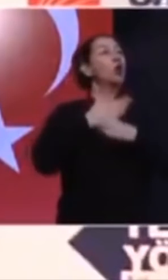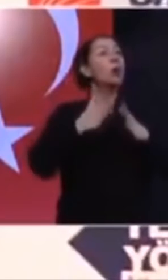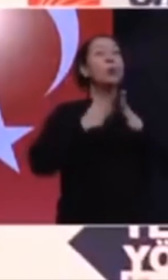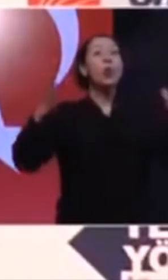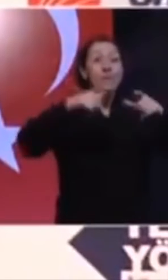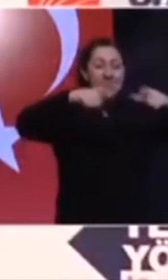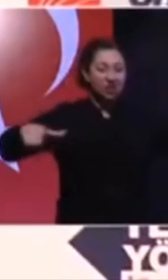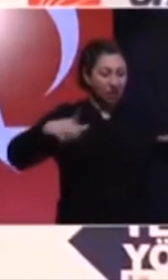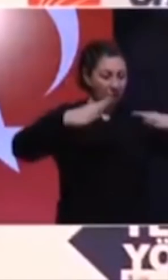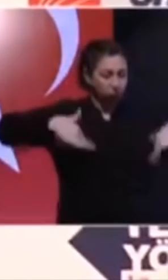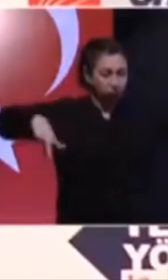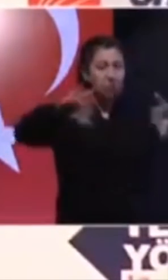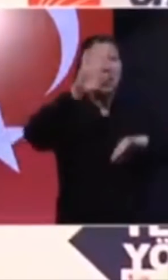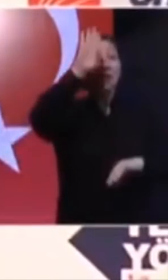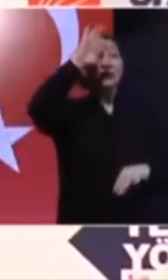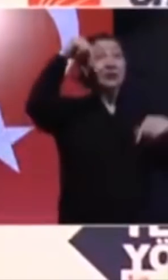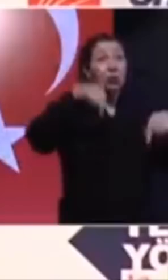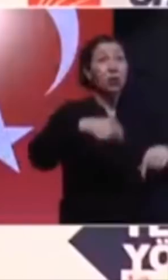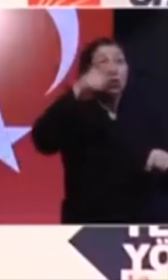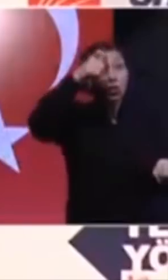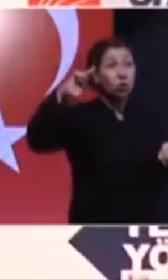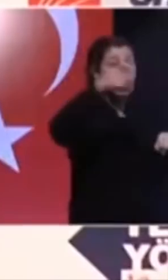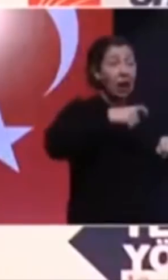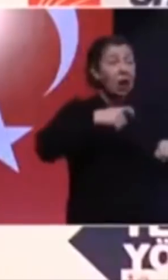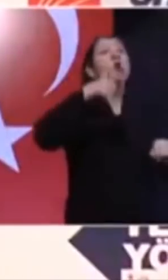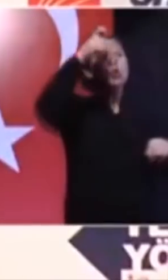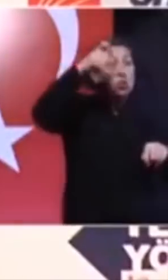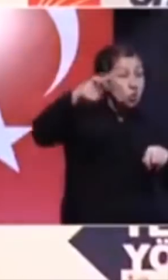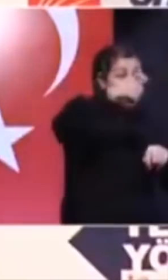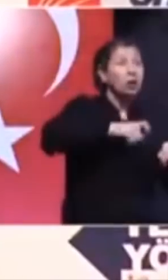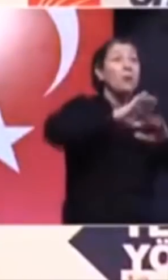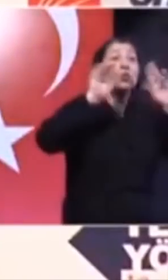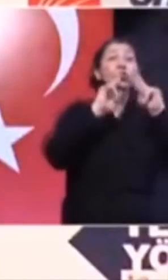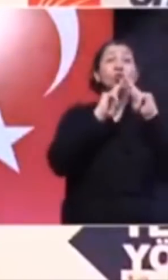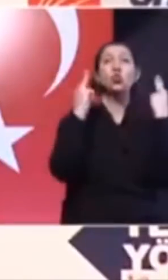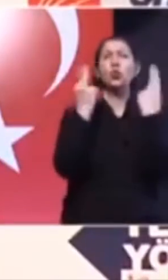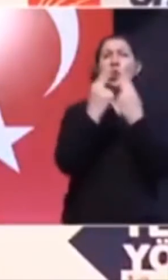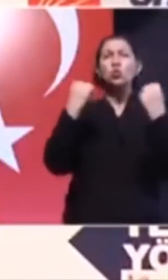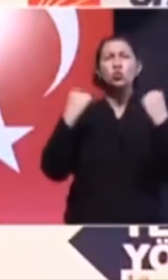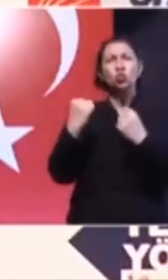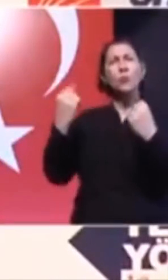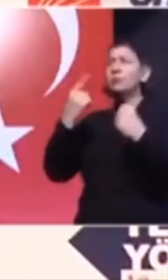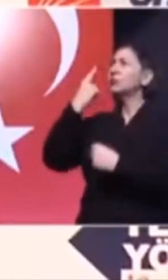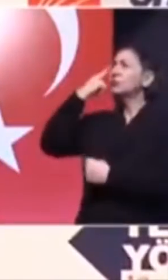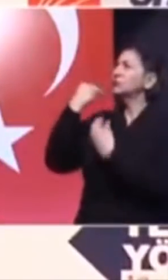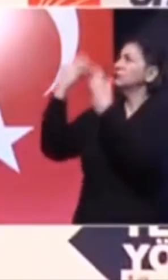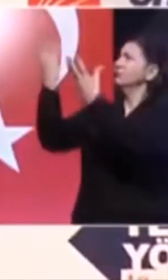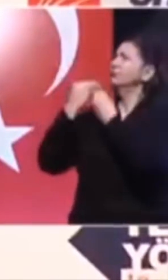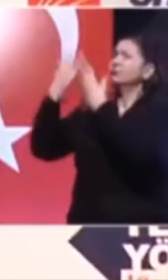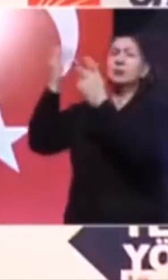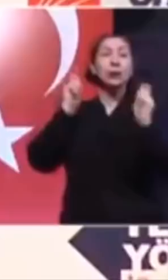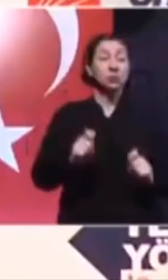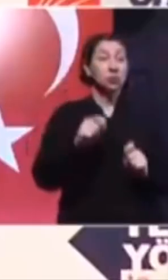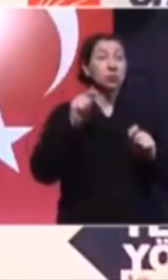masayla İstanbul'dan Türkiye'ye, Türkiye'den de bütün dünyaya kuvvetli mesajlar vereceğiz. O yüzden